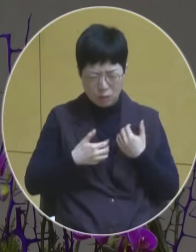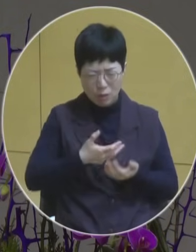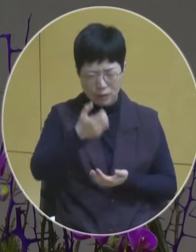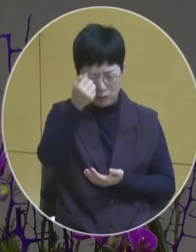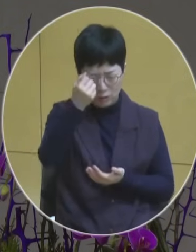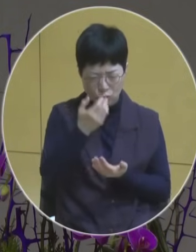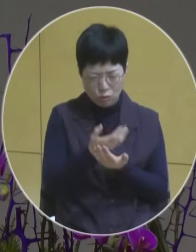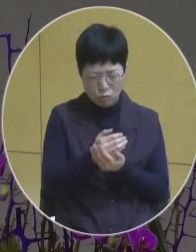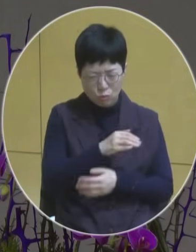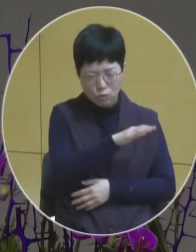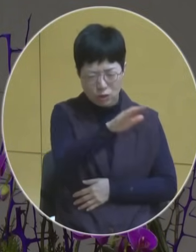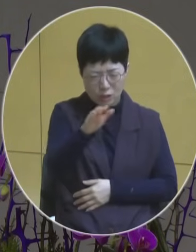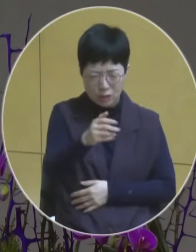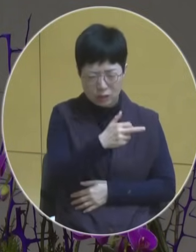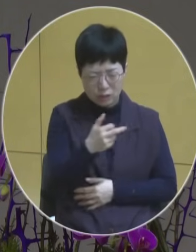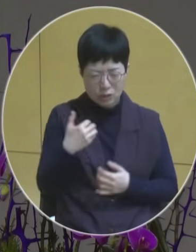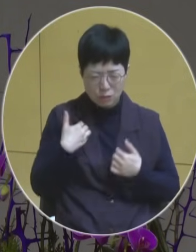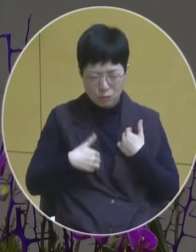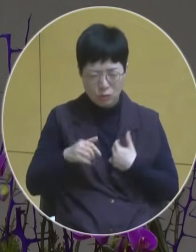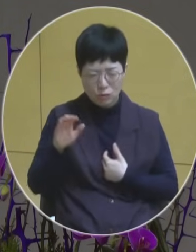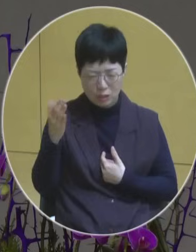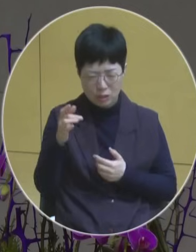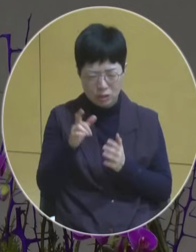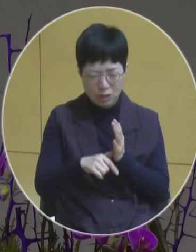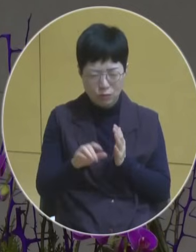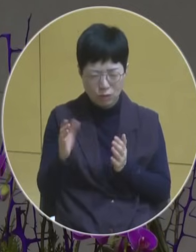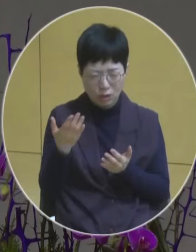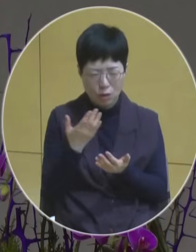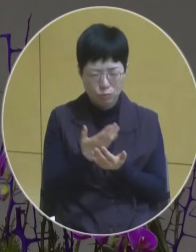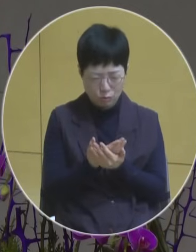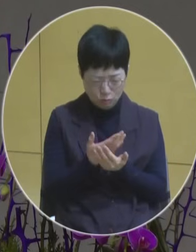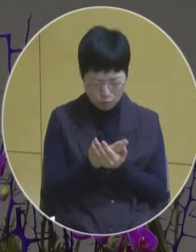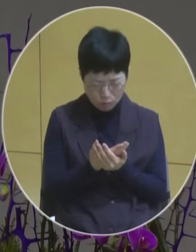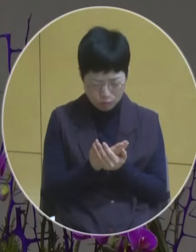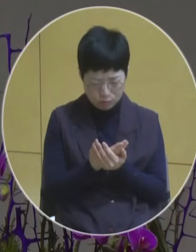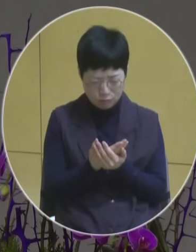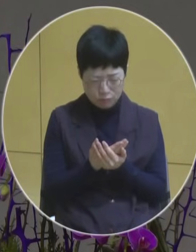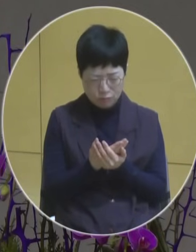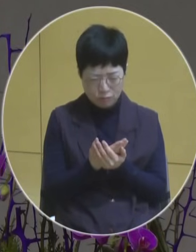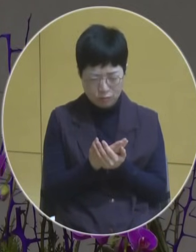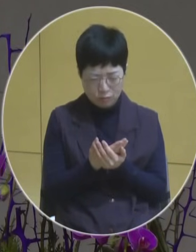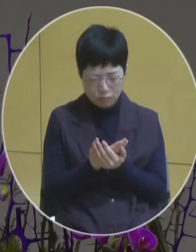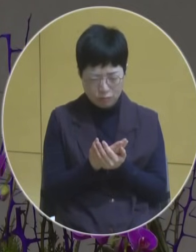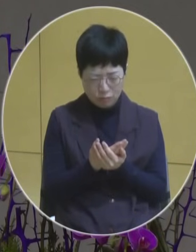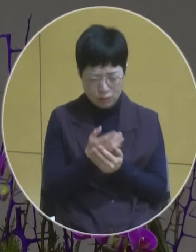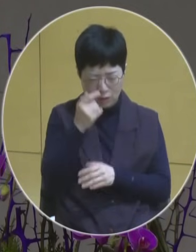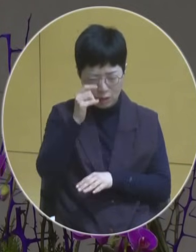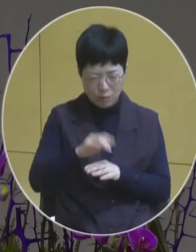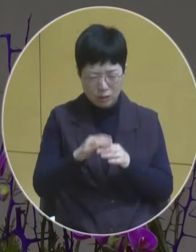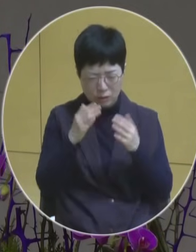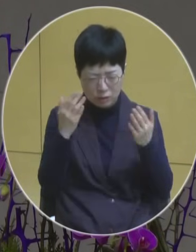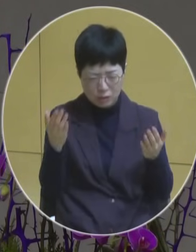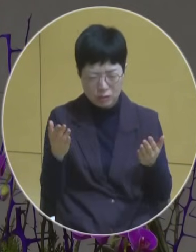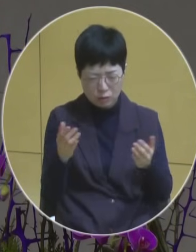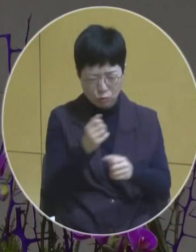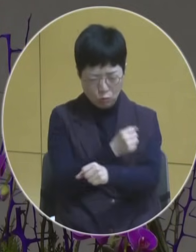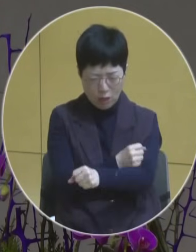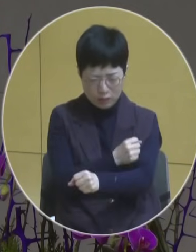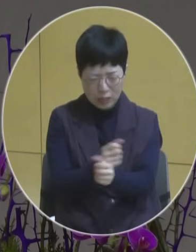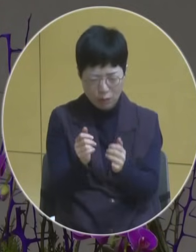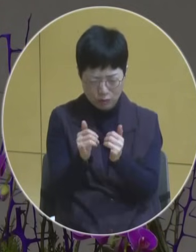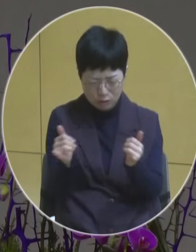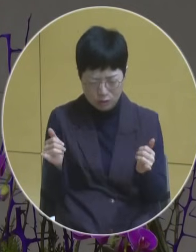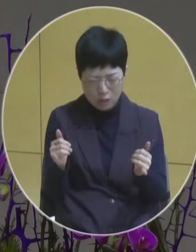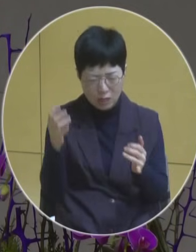주옵시며 우리들에게는 큰 기쁨이 되는 시간 되게 하여 주옵소서. 예배를 위해서 수고하는 지체들